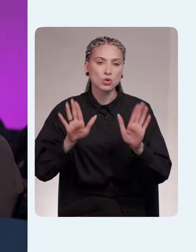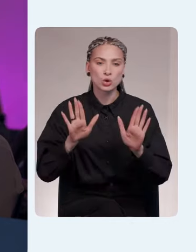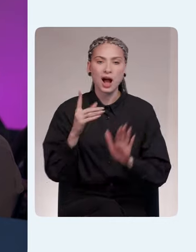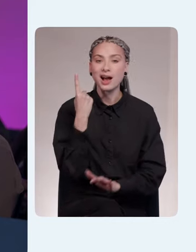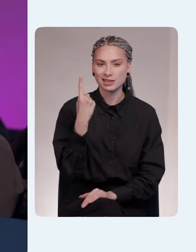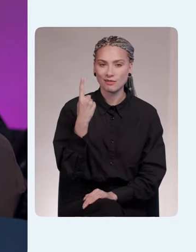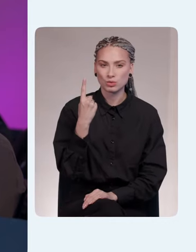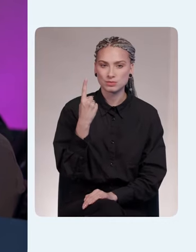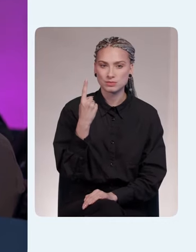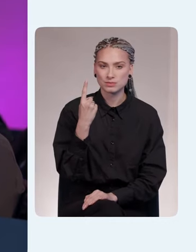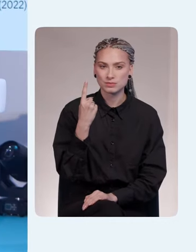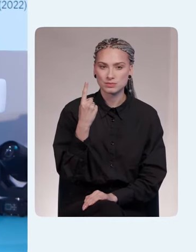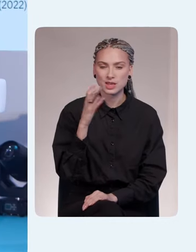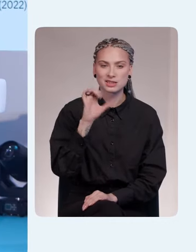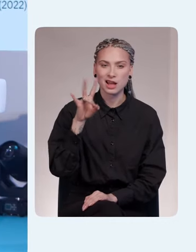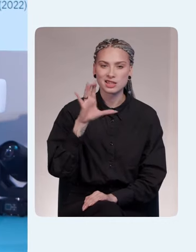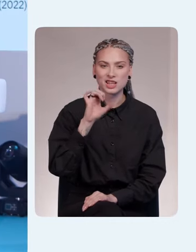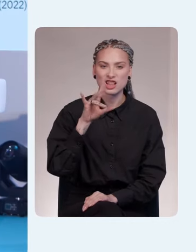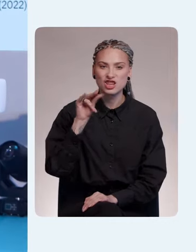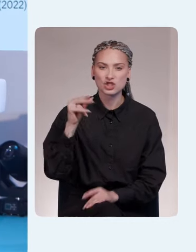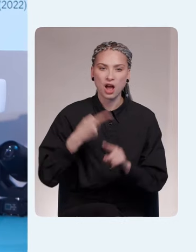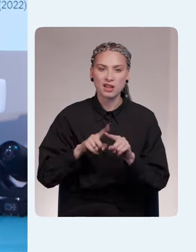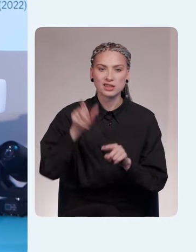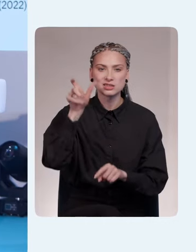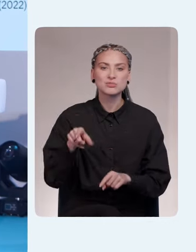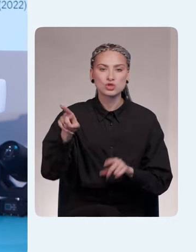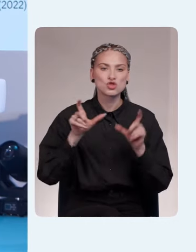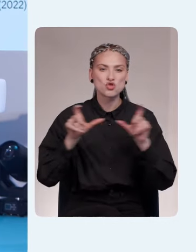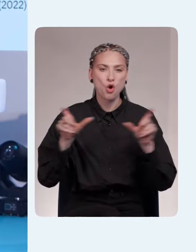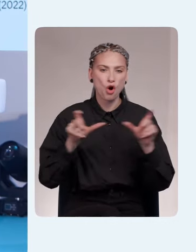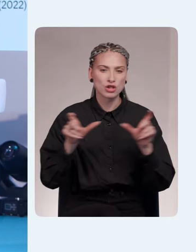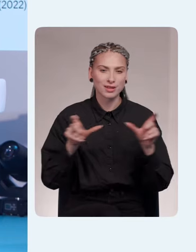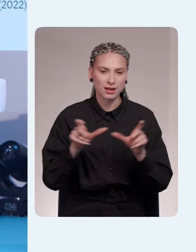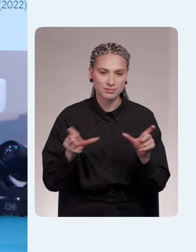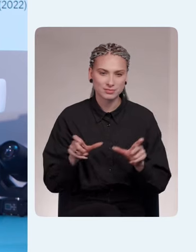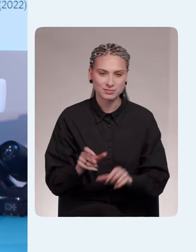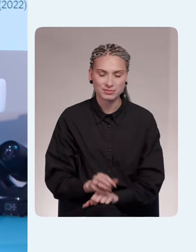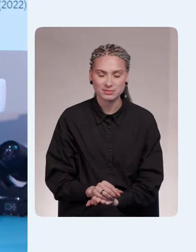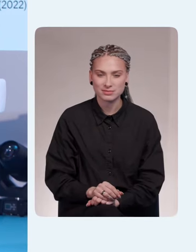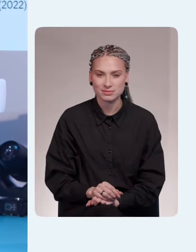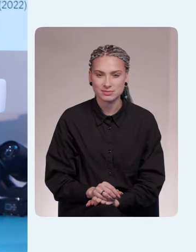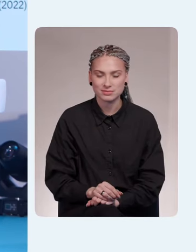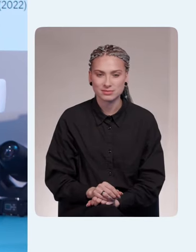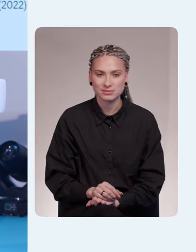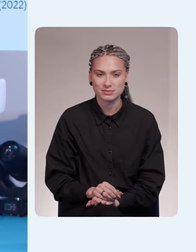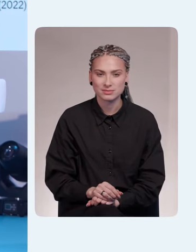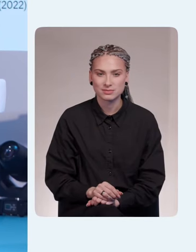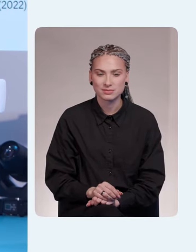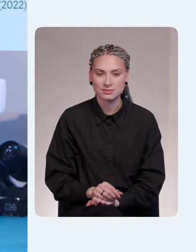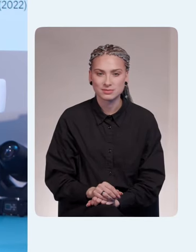одного Сан Саныча. Это тип из школы ремонта. Да?